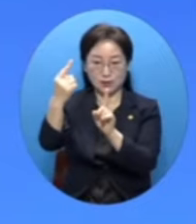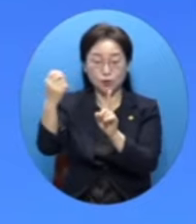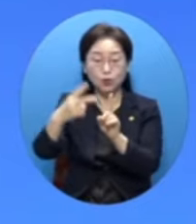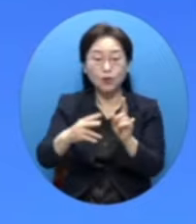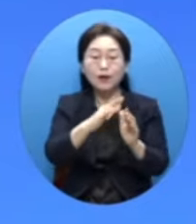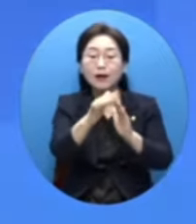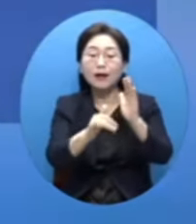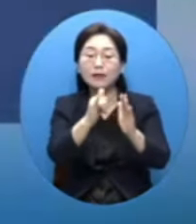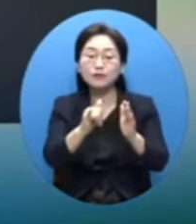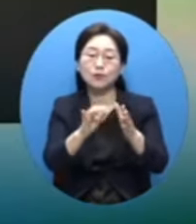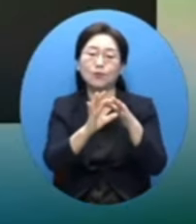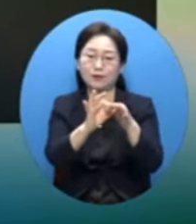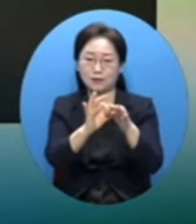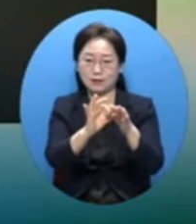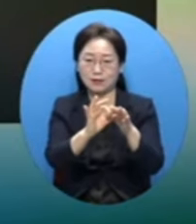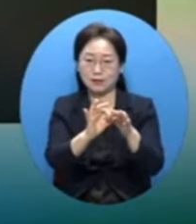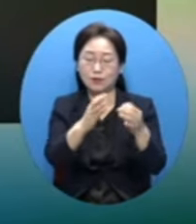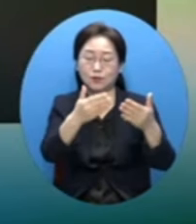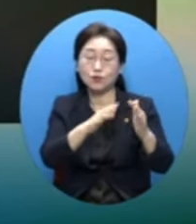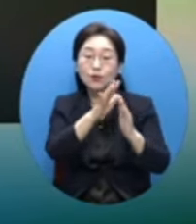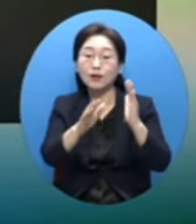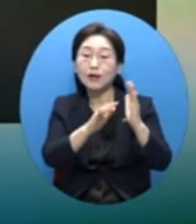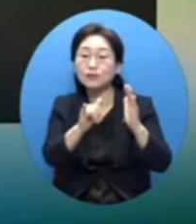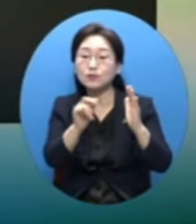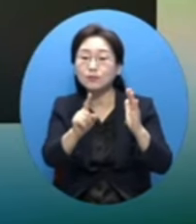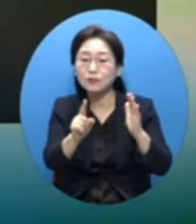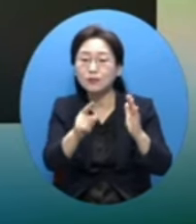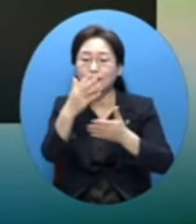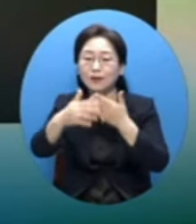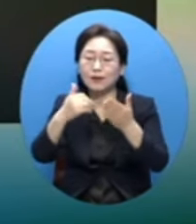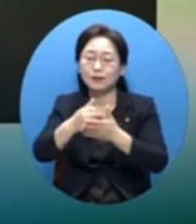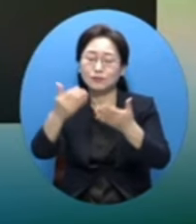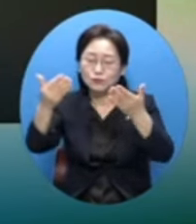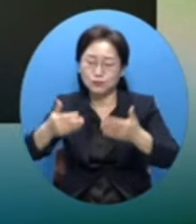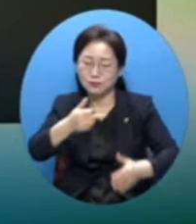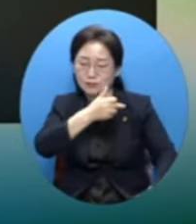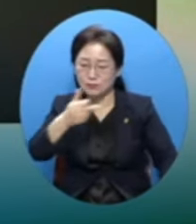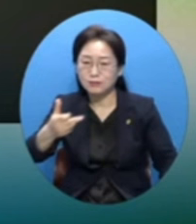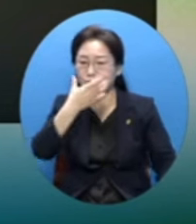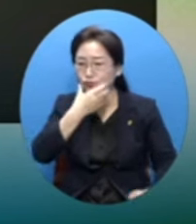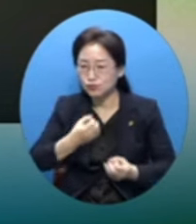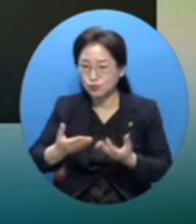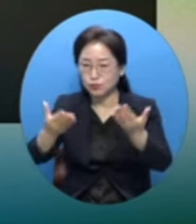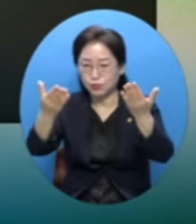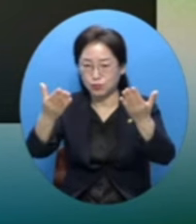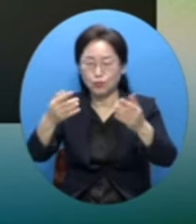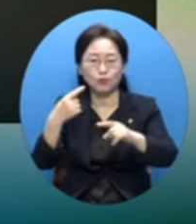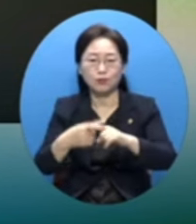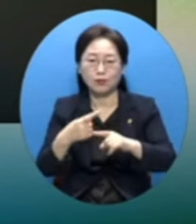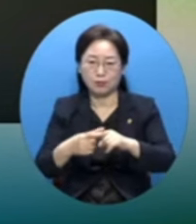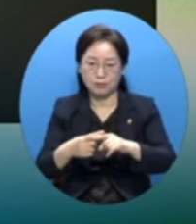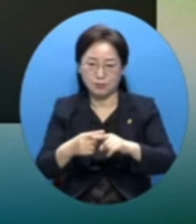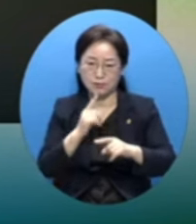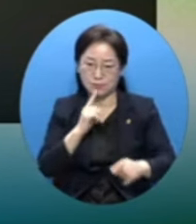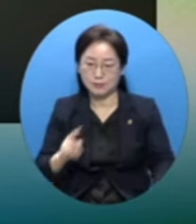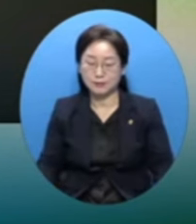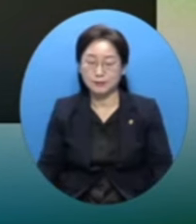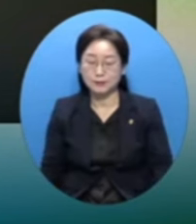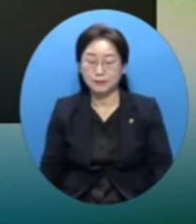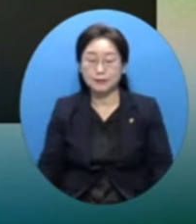가족이라는 관계를 주셔서 가족은 하나님이 주신 가장 큰 축복이라고 말했습니다. 하나님께서 이 텔러 목사의